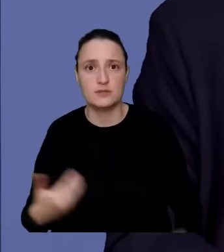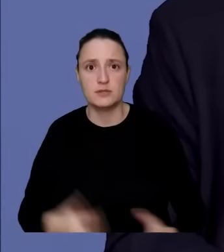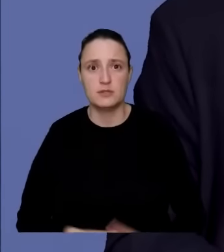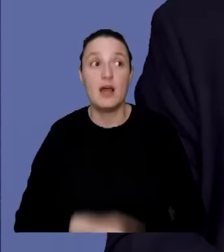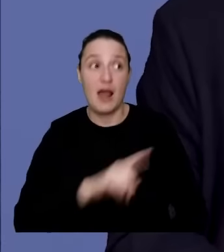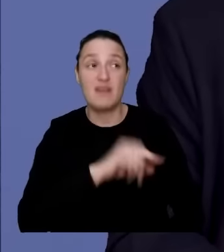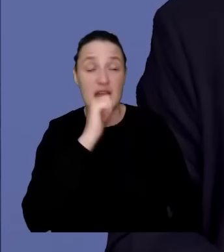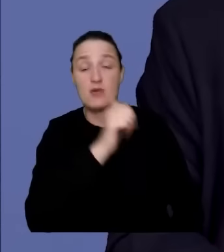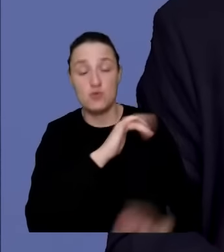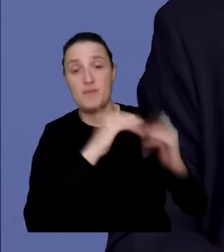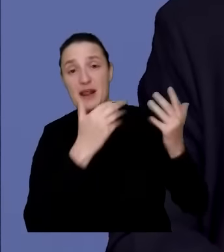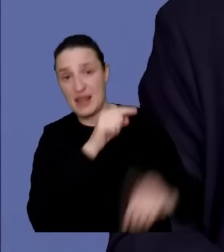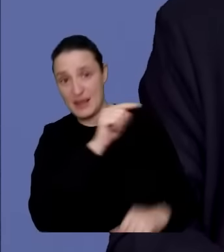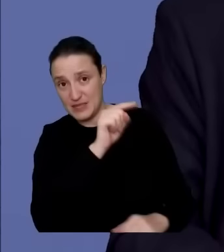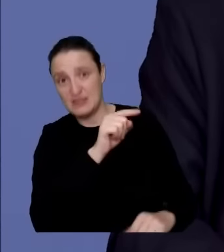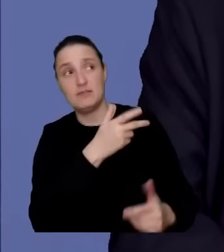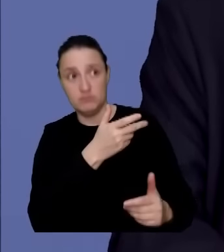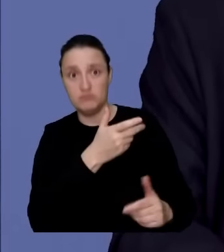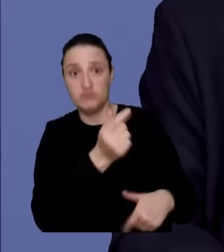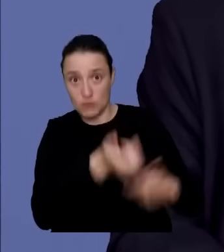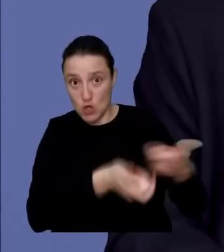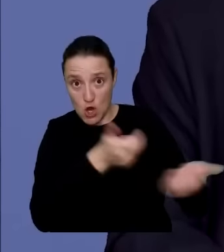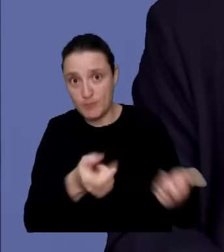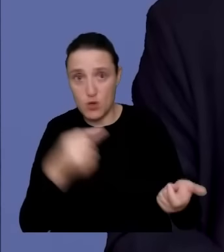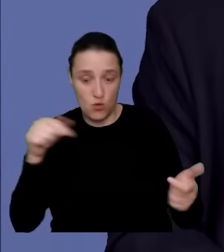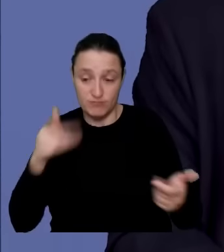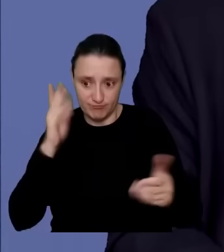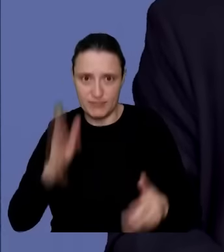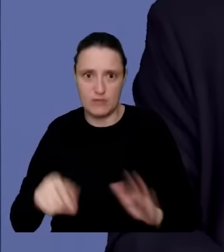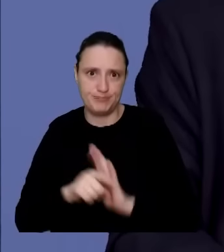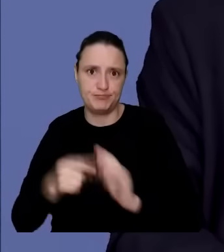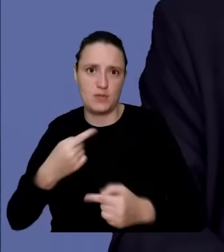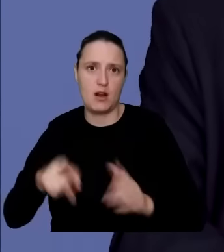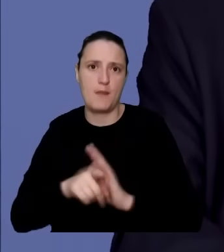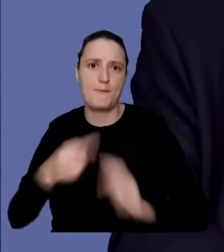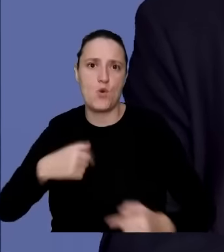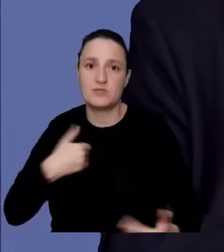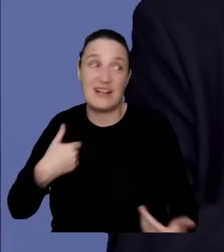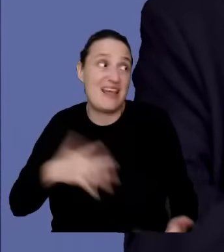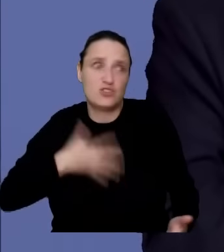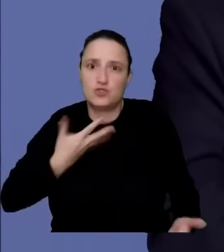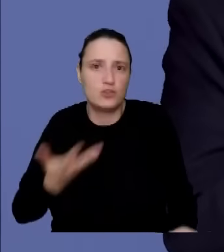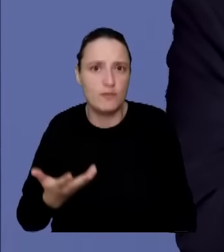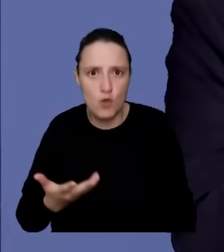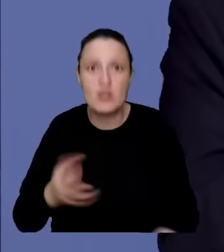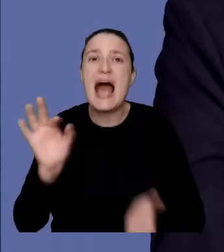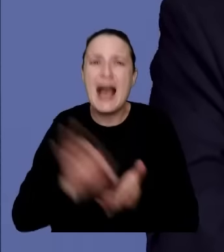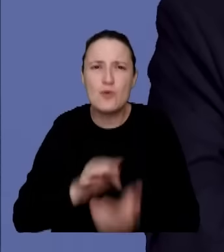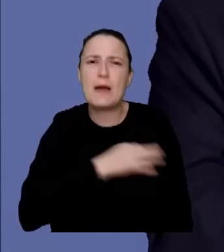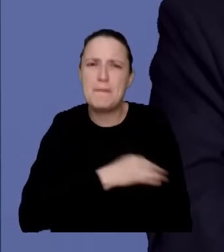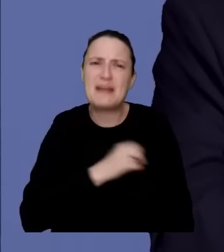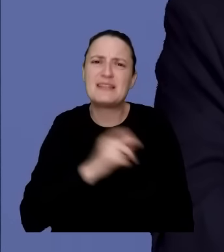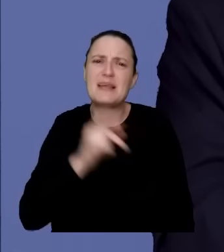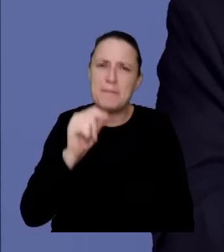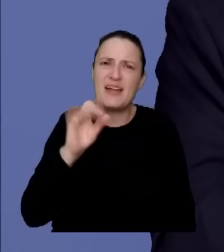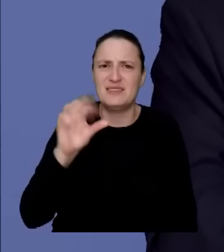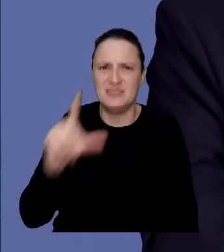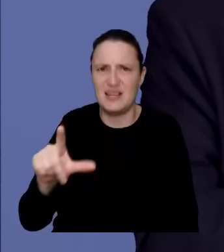Europejskim w strukturach Unii Europejskiej się rodzą to jestem zadziwiony tym że partia która przyznaje się właśnie do tych